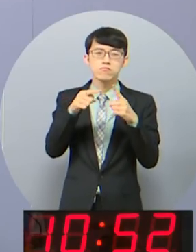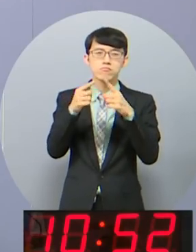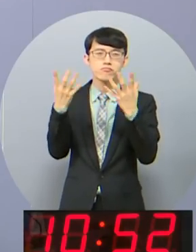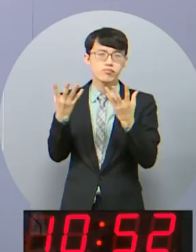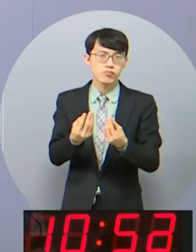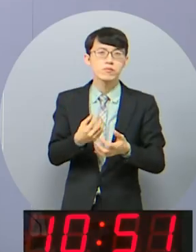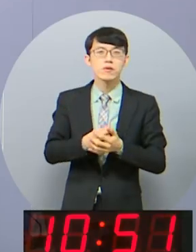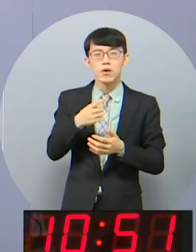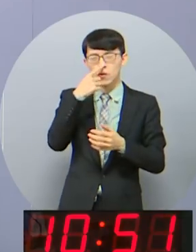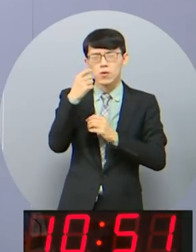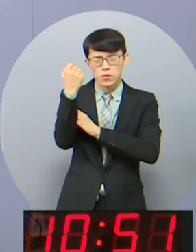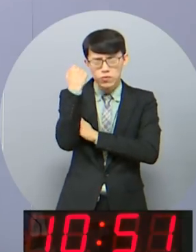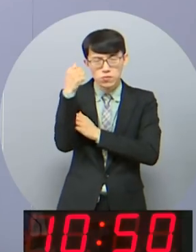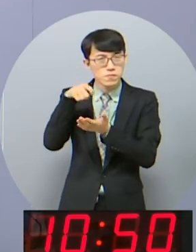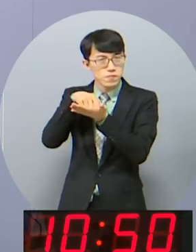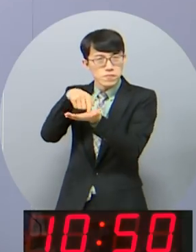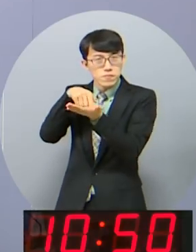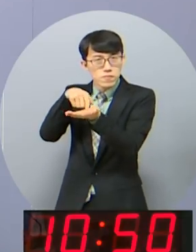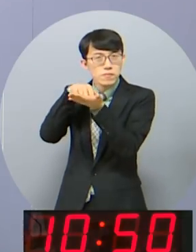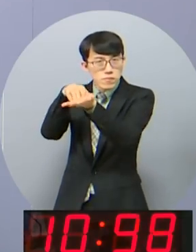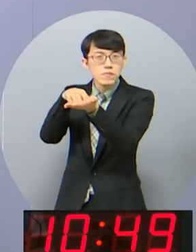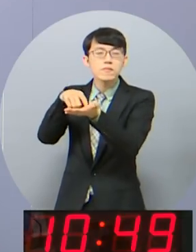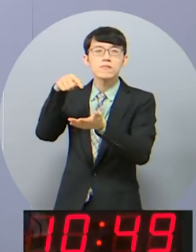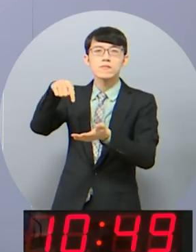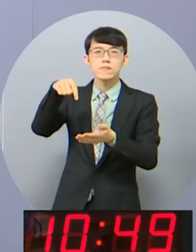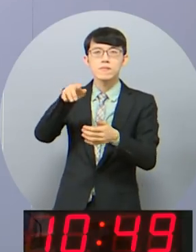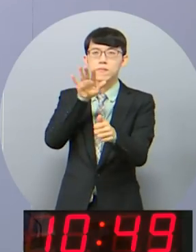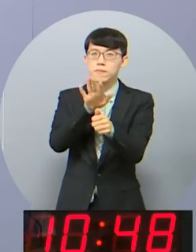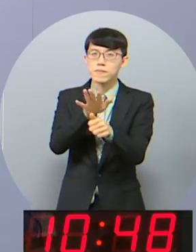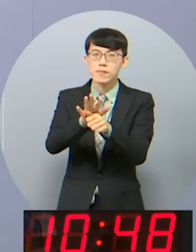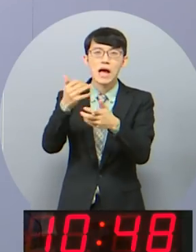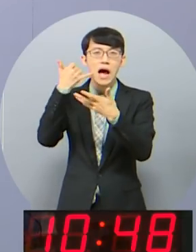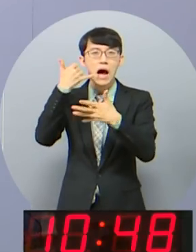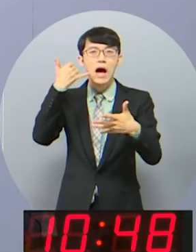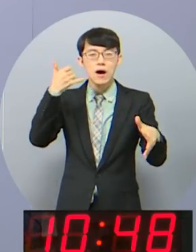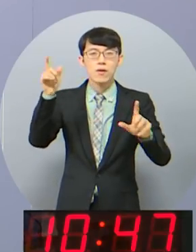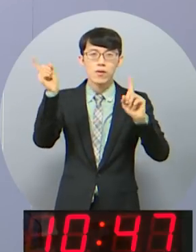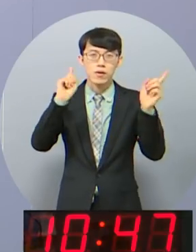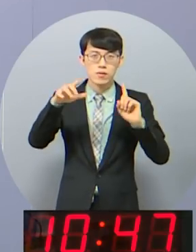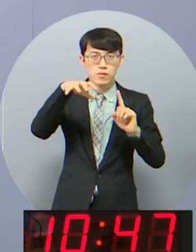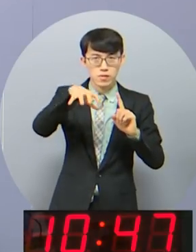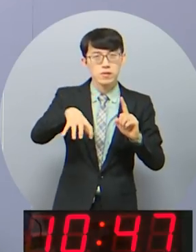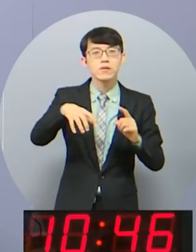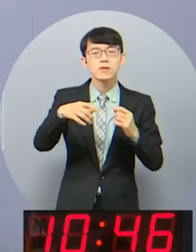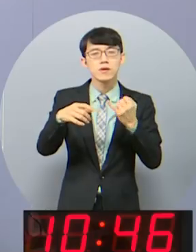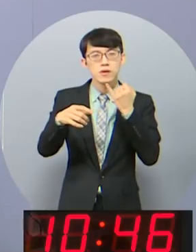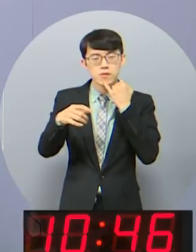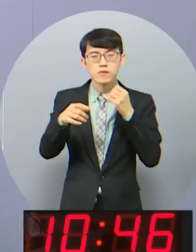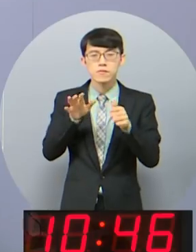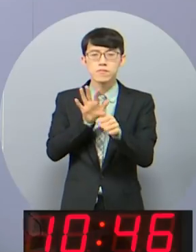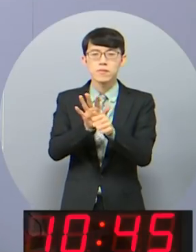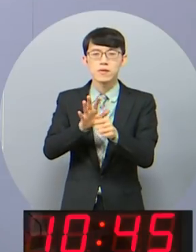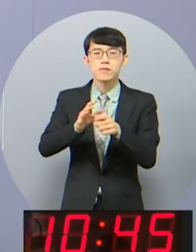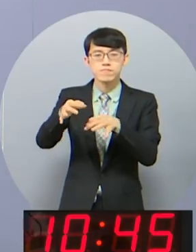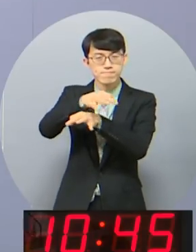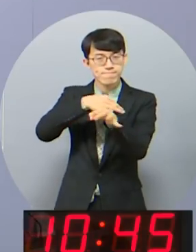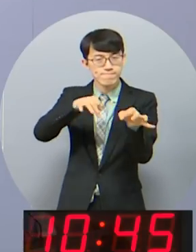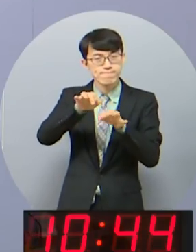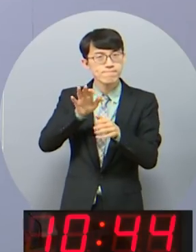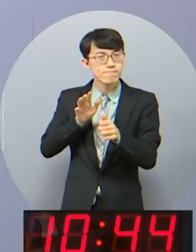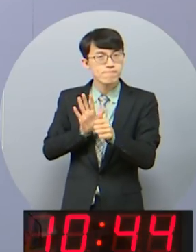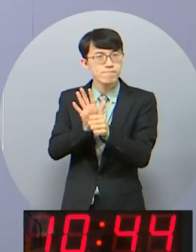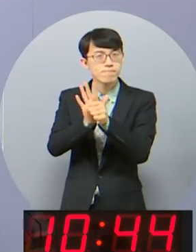来，甲这个海水场来这个做这个吼，带动咱的经济的繁荣吼。那么过来